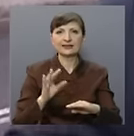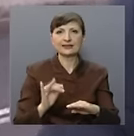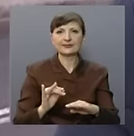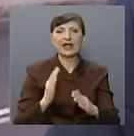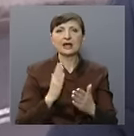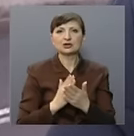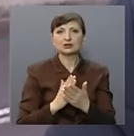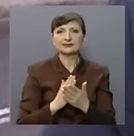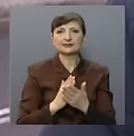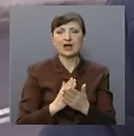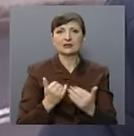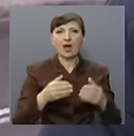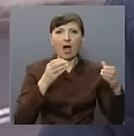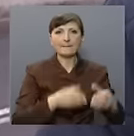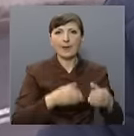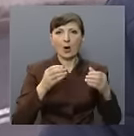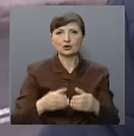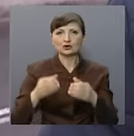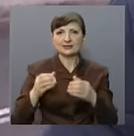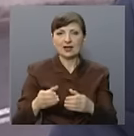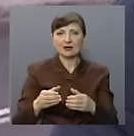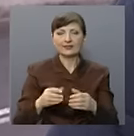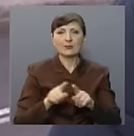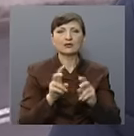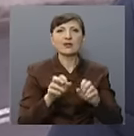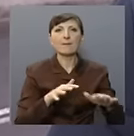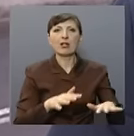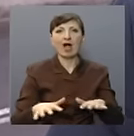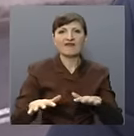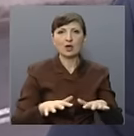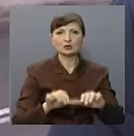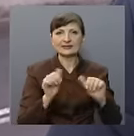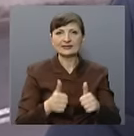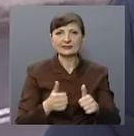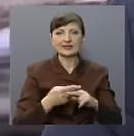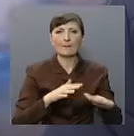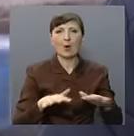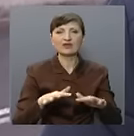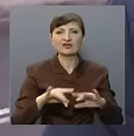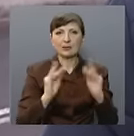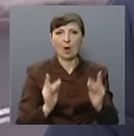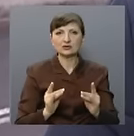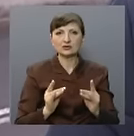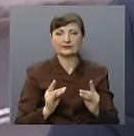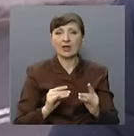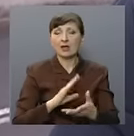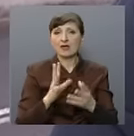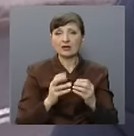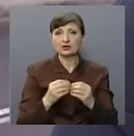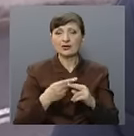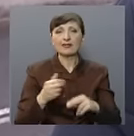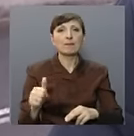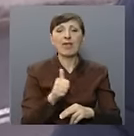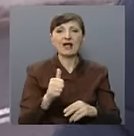идет на опорных частях плавающего типа. То есть это подвижный мост, и фактически это